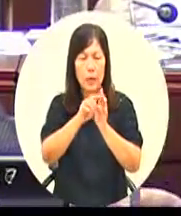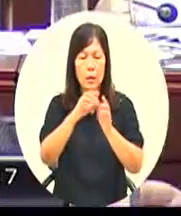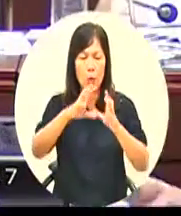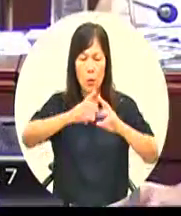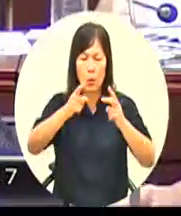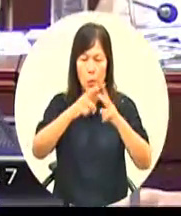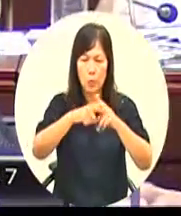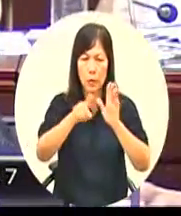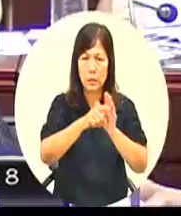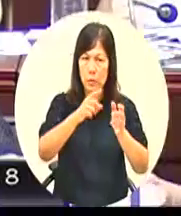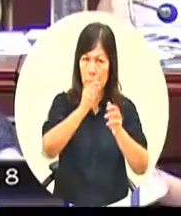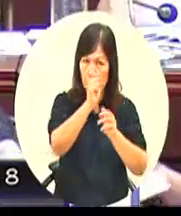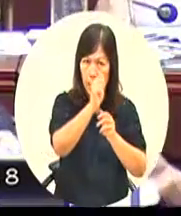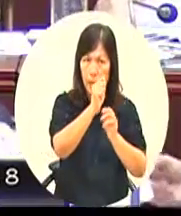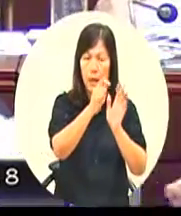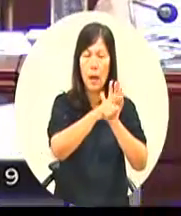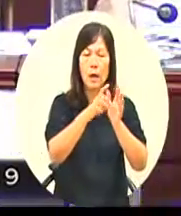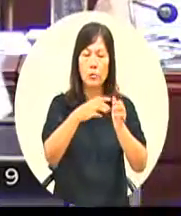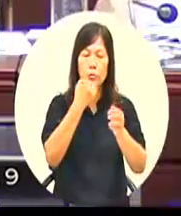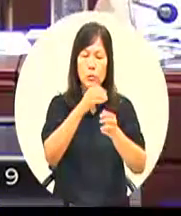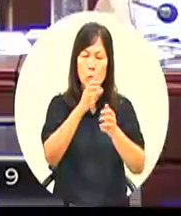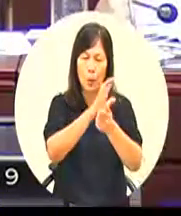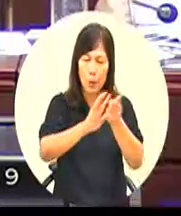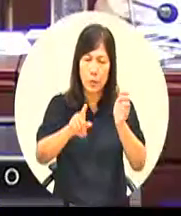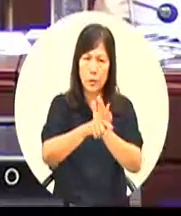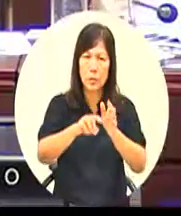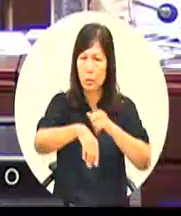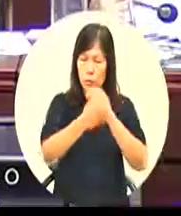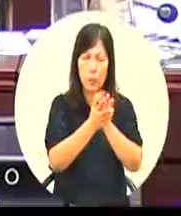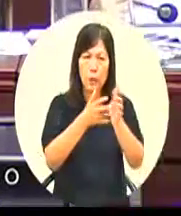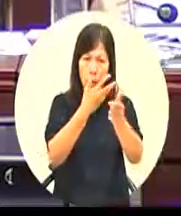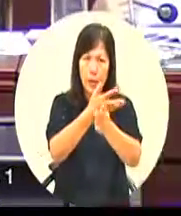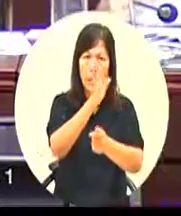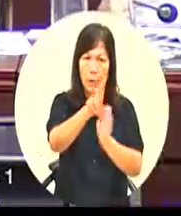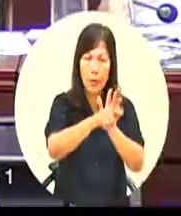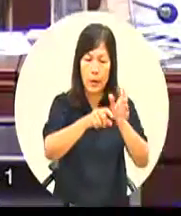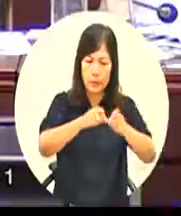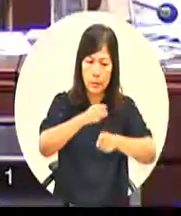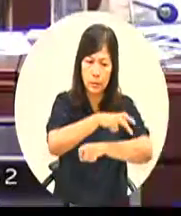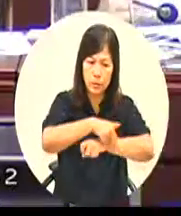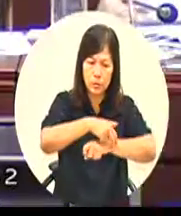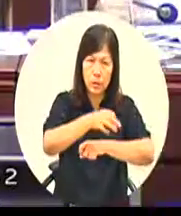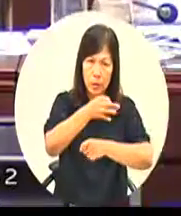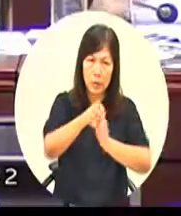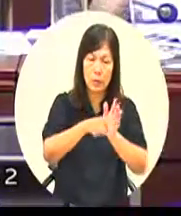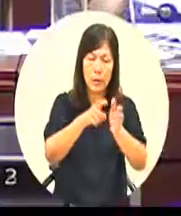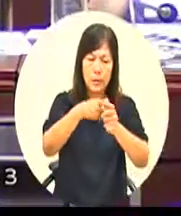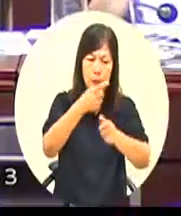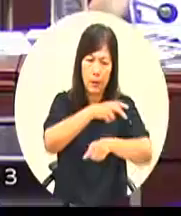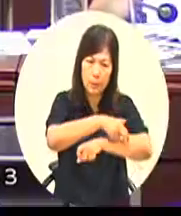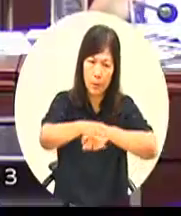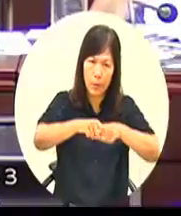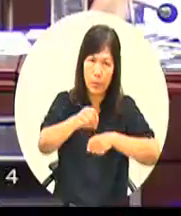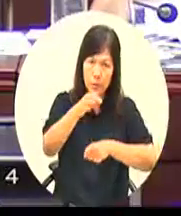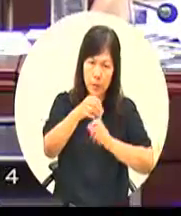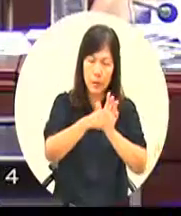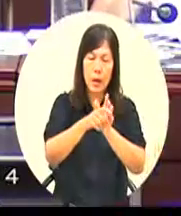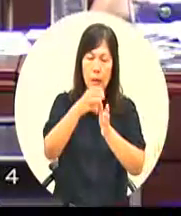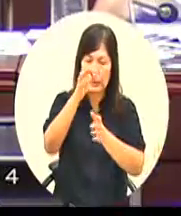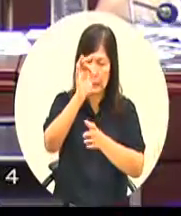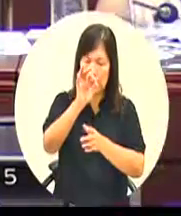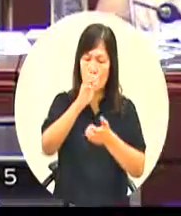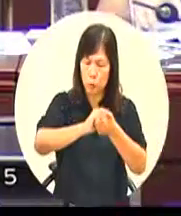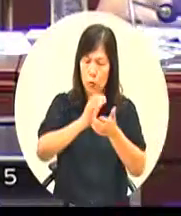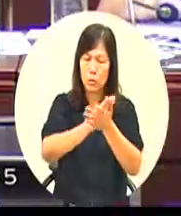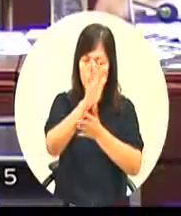所以现在它的受损的状态呢，都给了它规划设计费，先去规划设计，那等经费下来以后再进